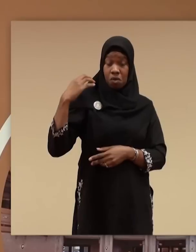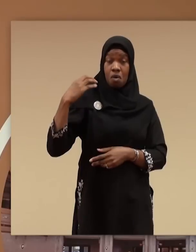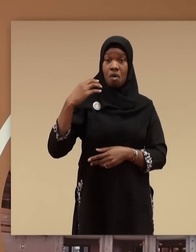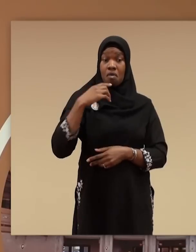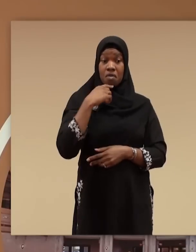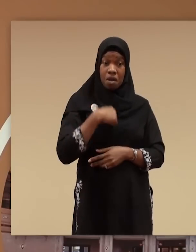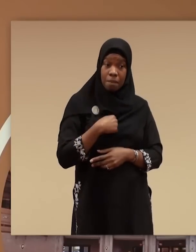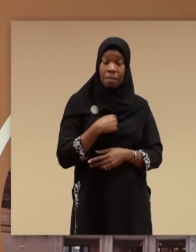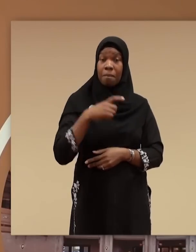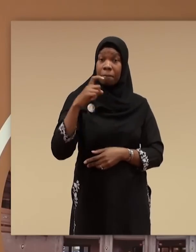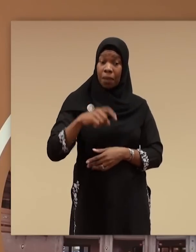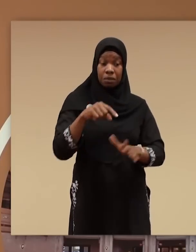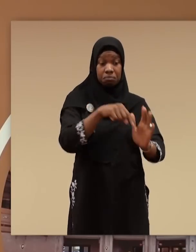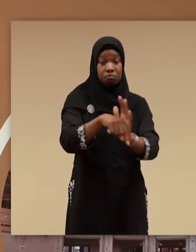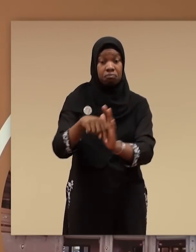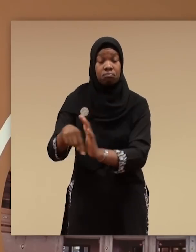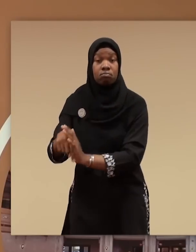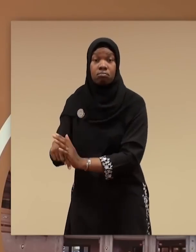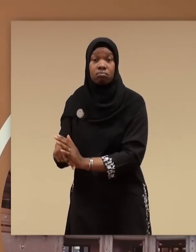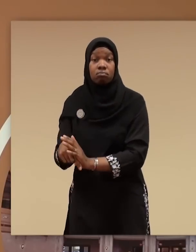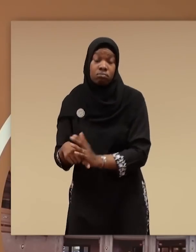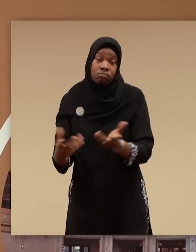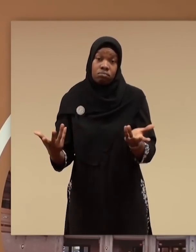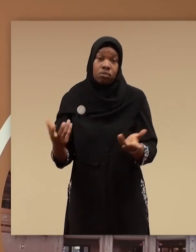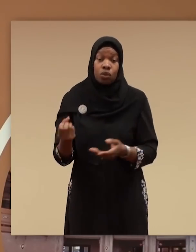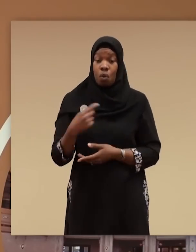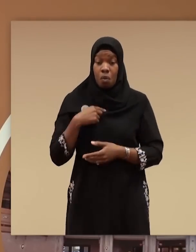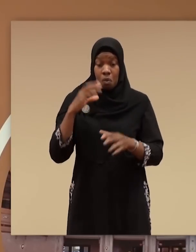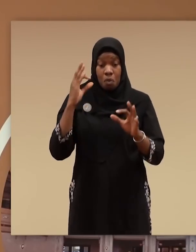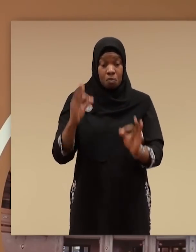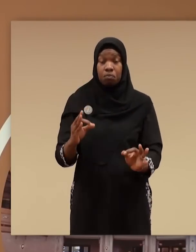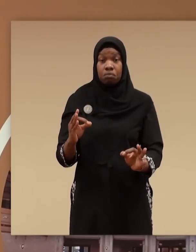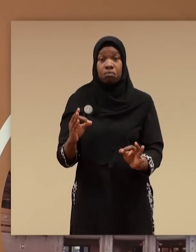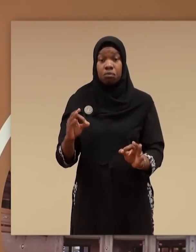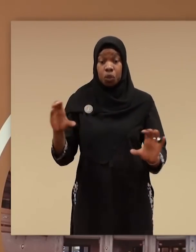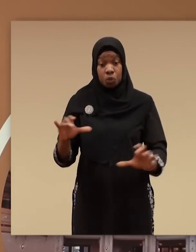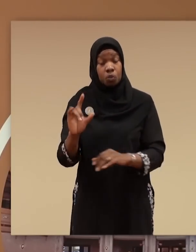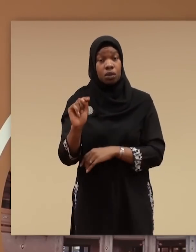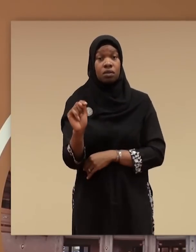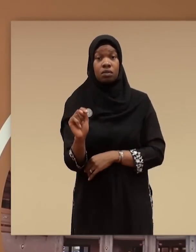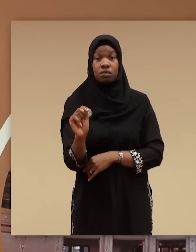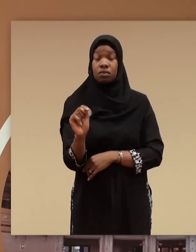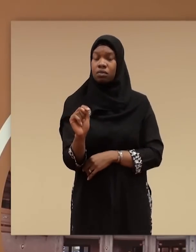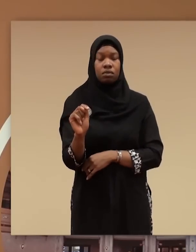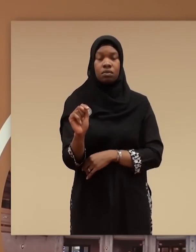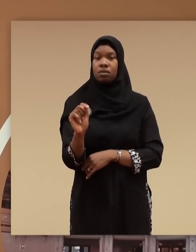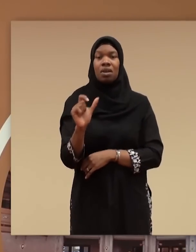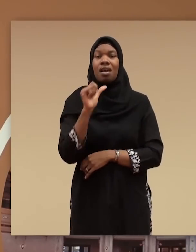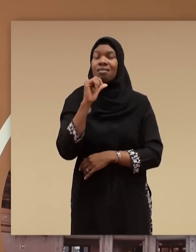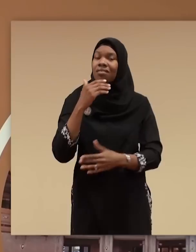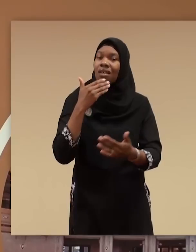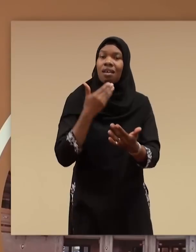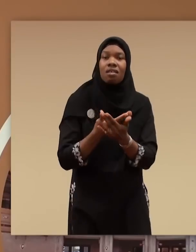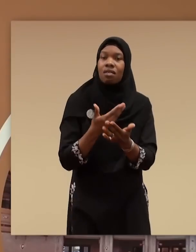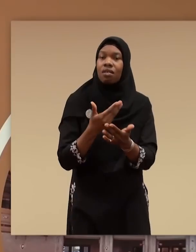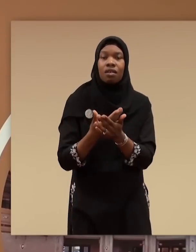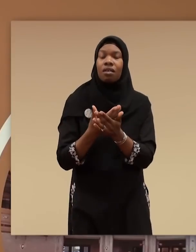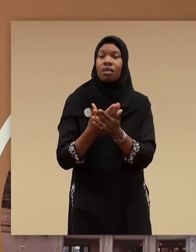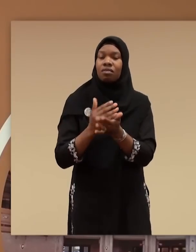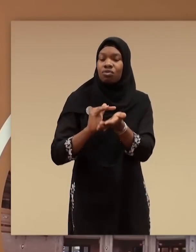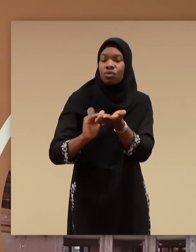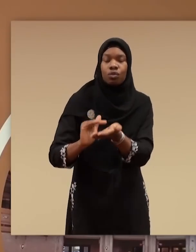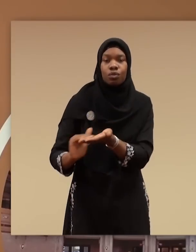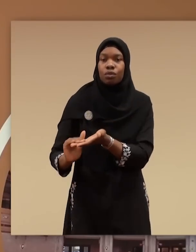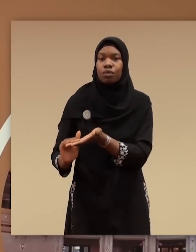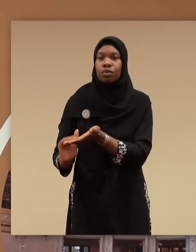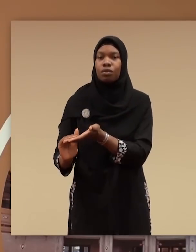طاعة لمخلوق في معصية الخالق. You cannot abuse anyone, which is